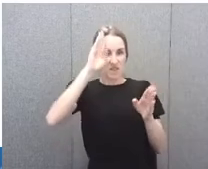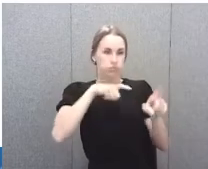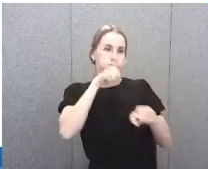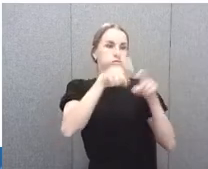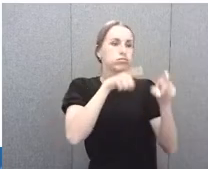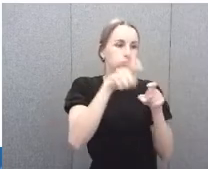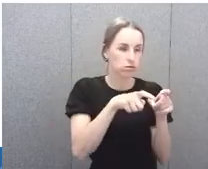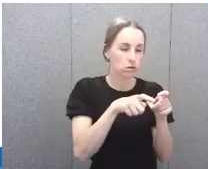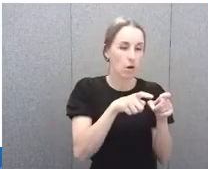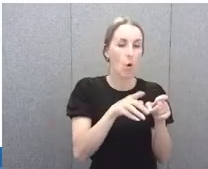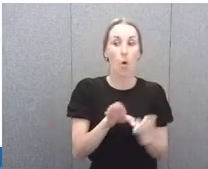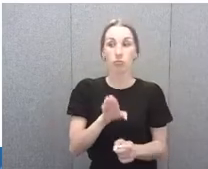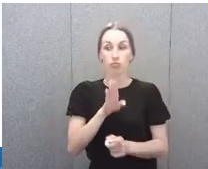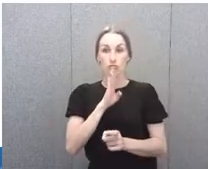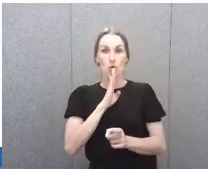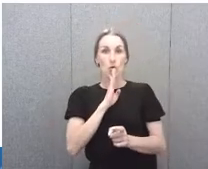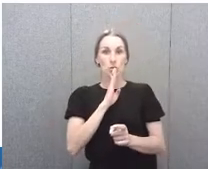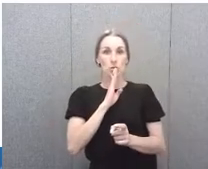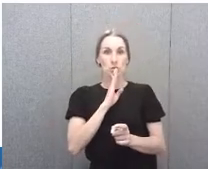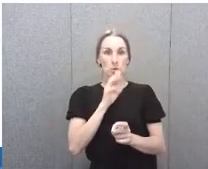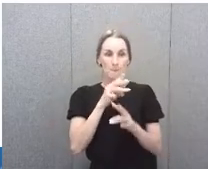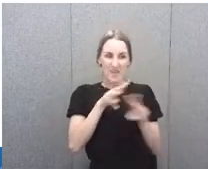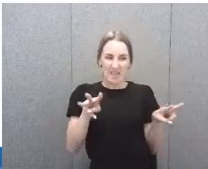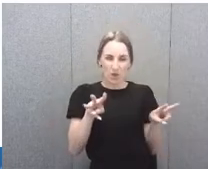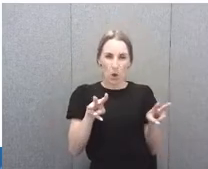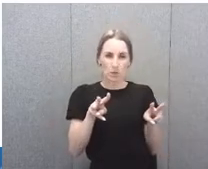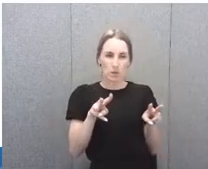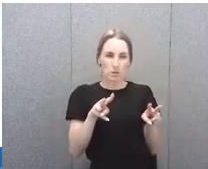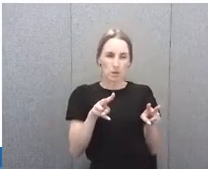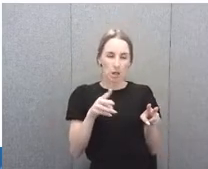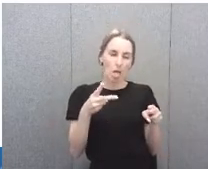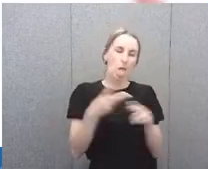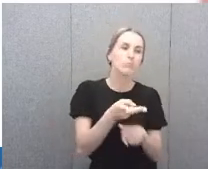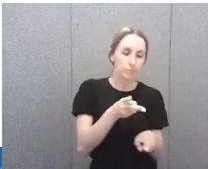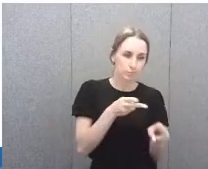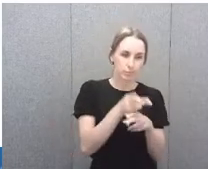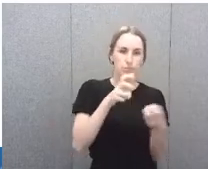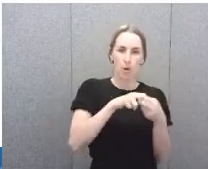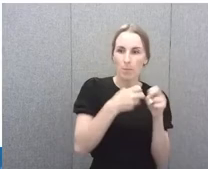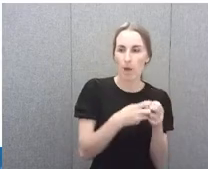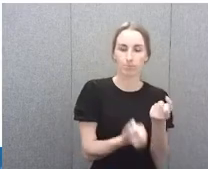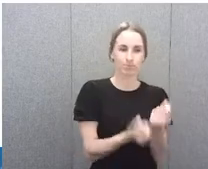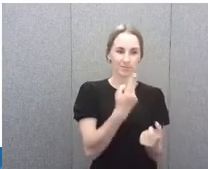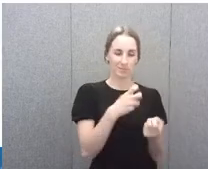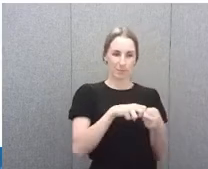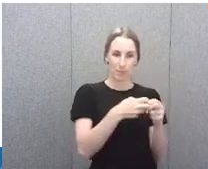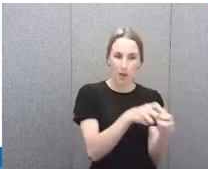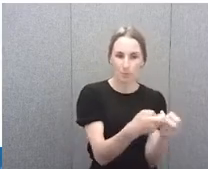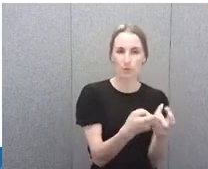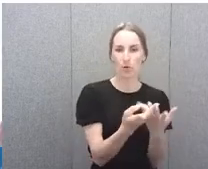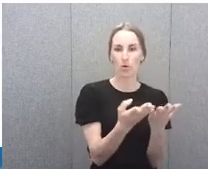этой дорожке. А на дорожке женщины миллион барьеров.